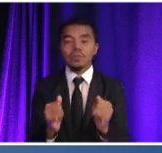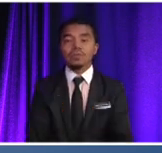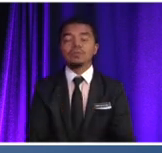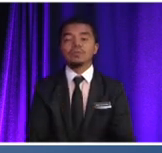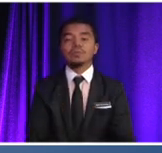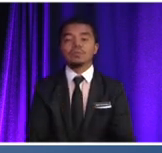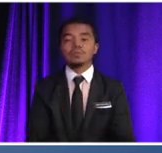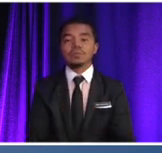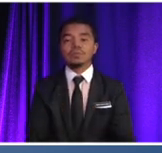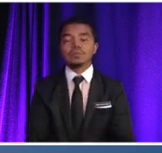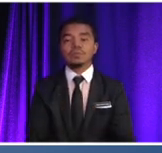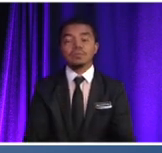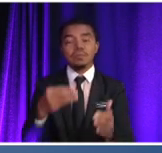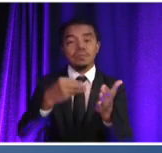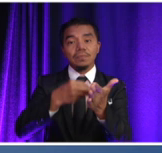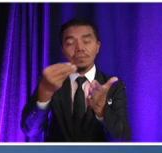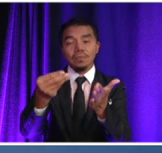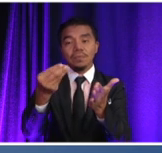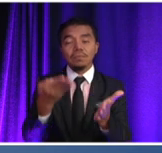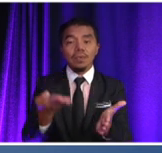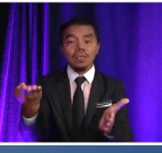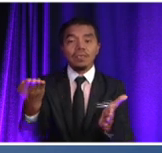bahan daripada pengeluaran